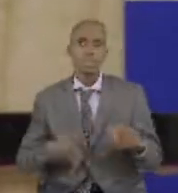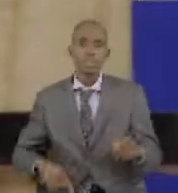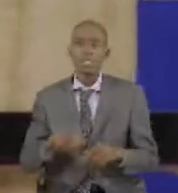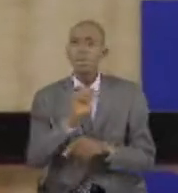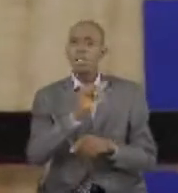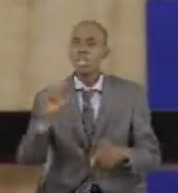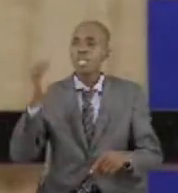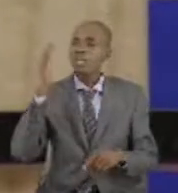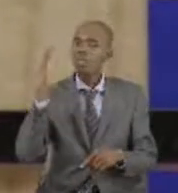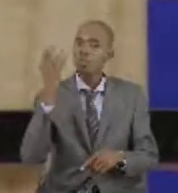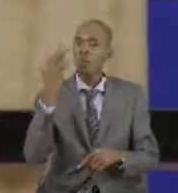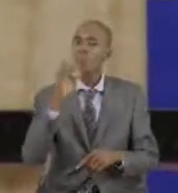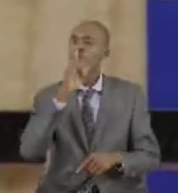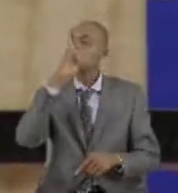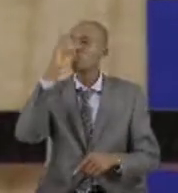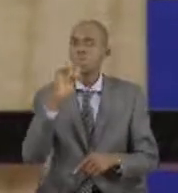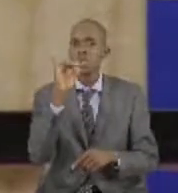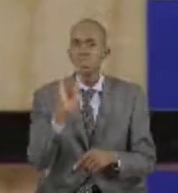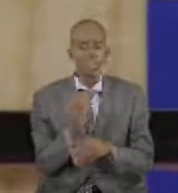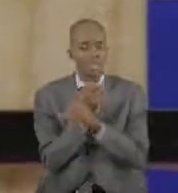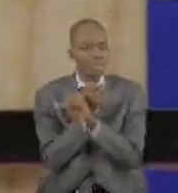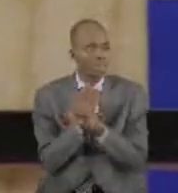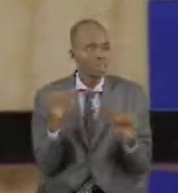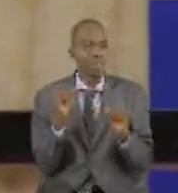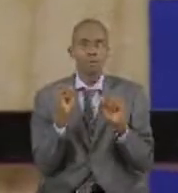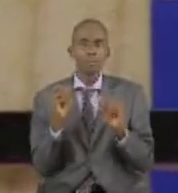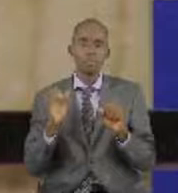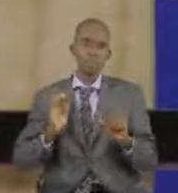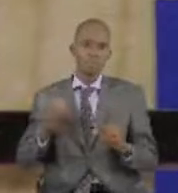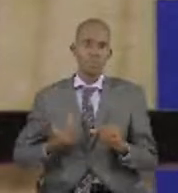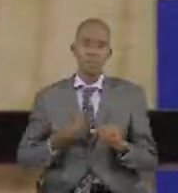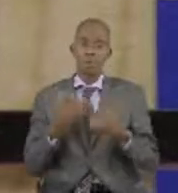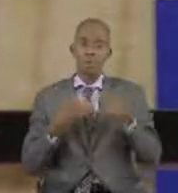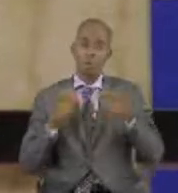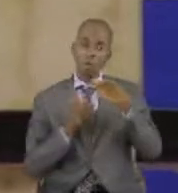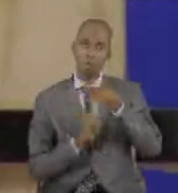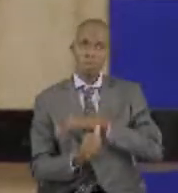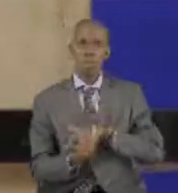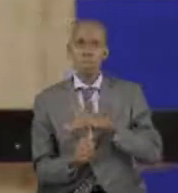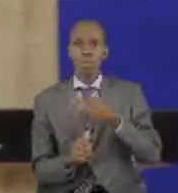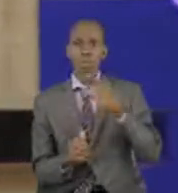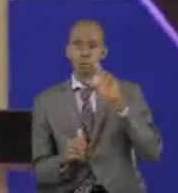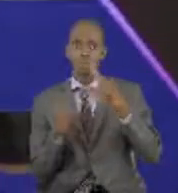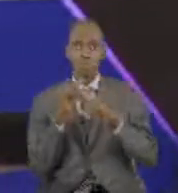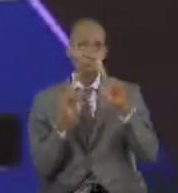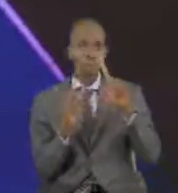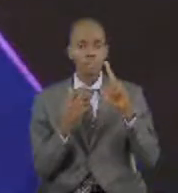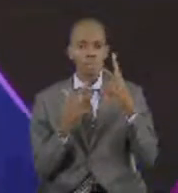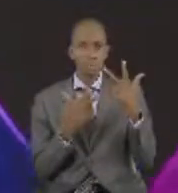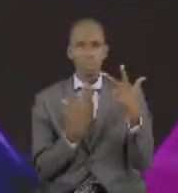qu'il est venu au Seigneur. Le témoignage d'une âme véritablement sauvée, convertie. Nous voyons 3 éléments ici. Premièrement, nous voyons